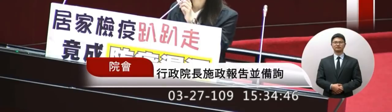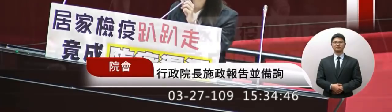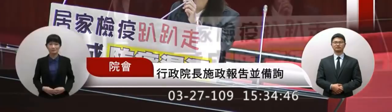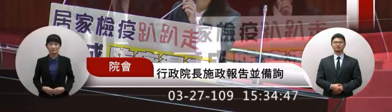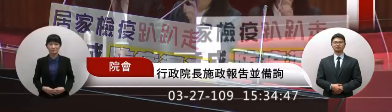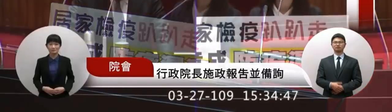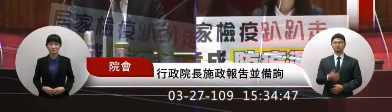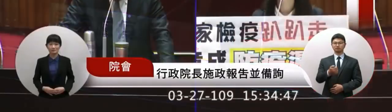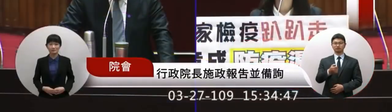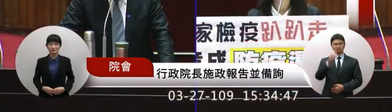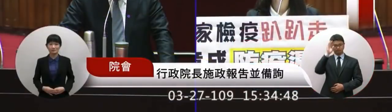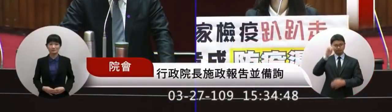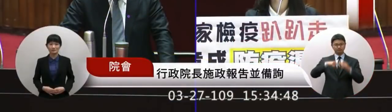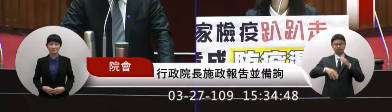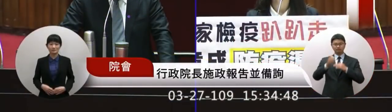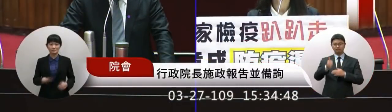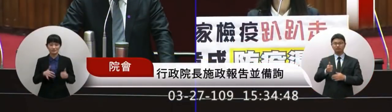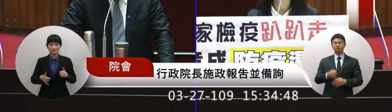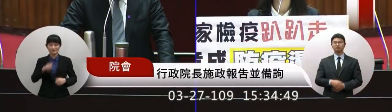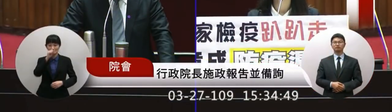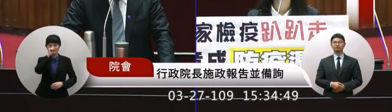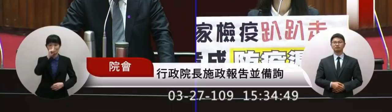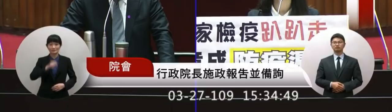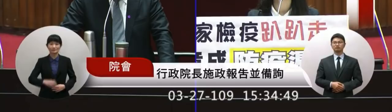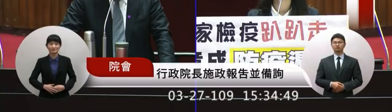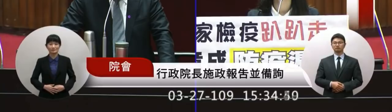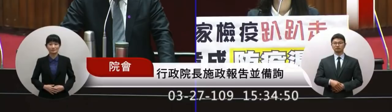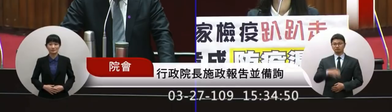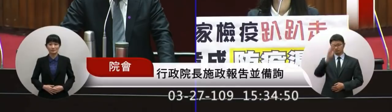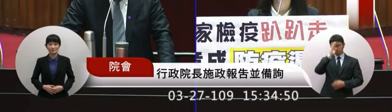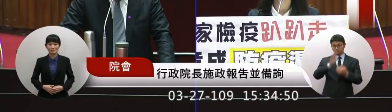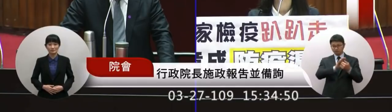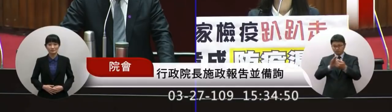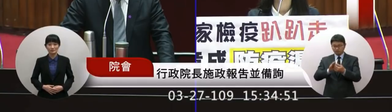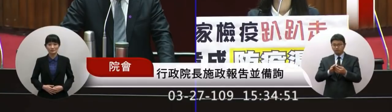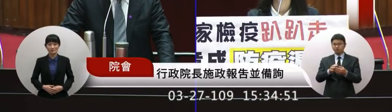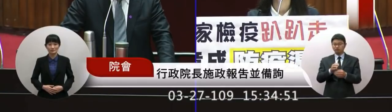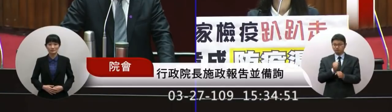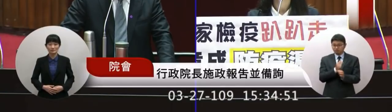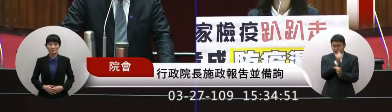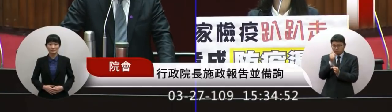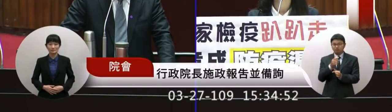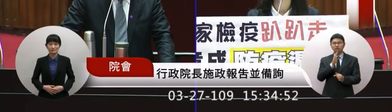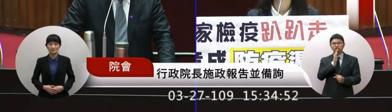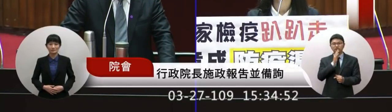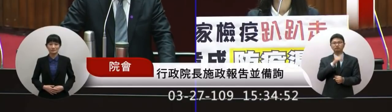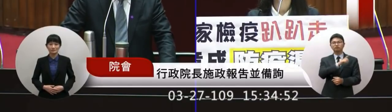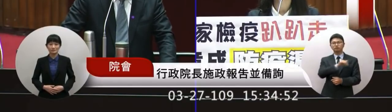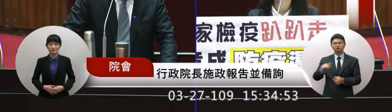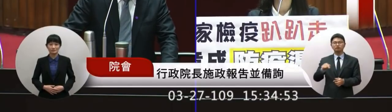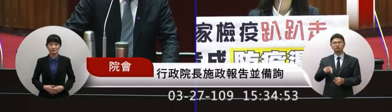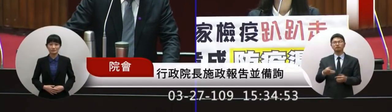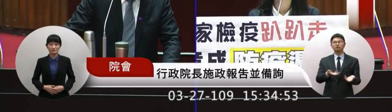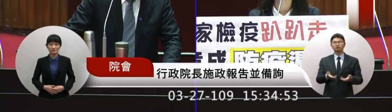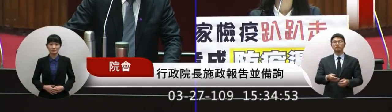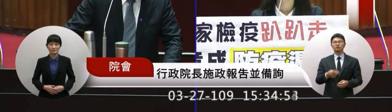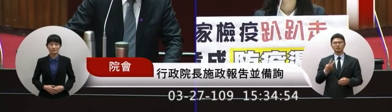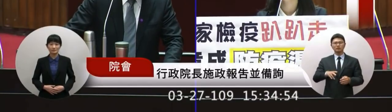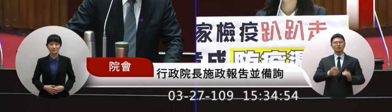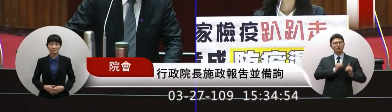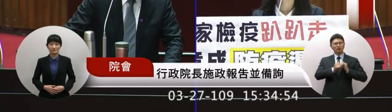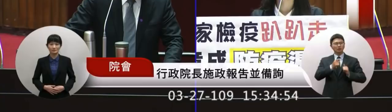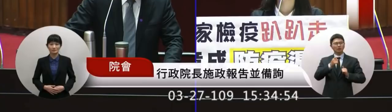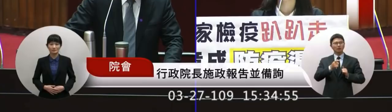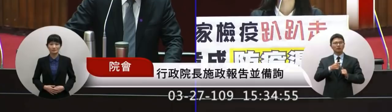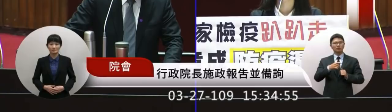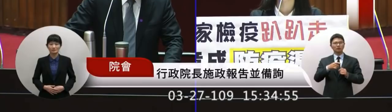谢谢苏院长。我们要做好防疫工作，其实很重要，就是防疫物资。那现在国人很关心，就是现在口罩